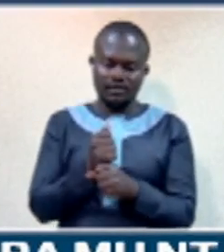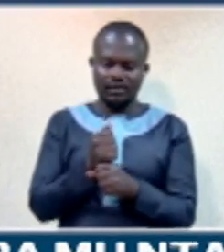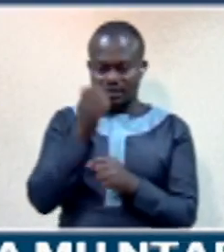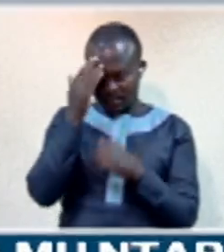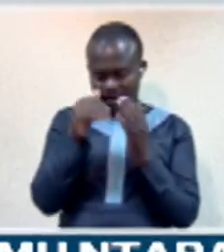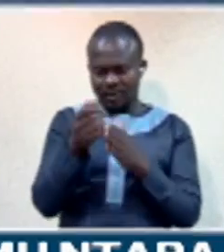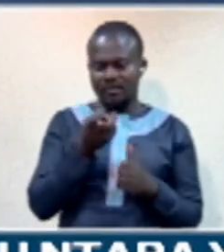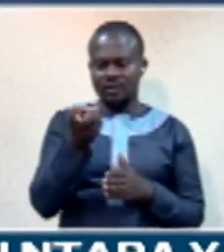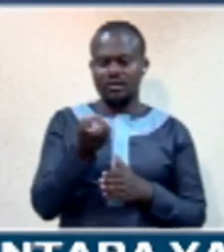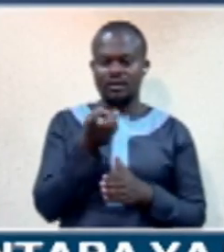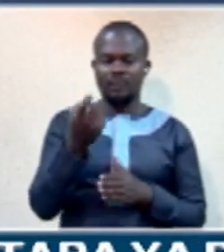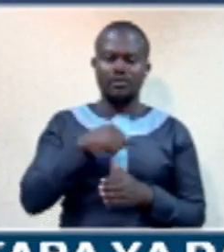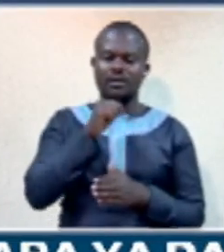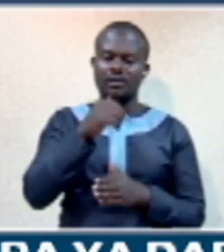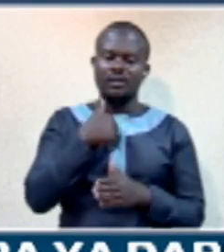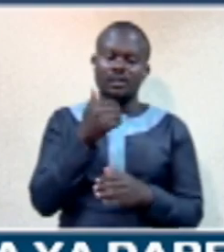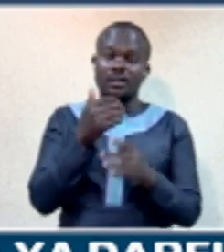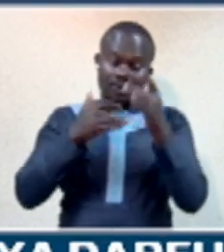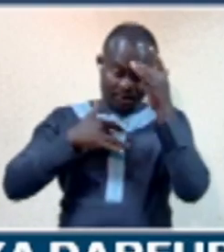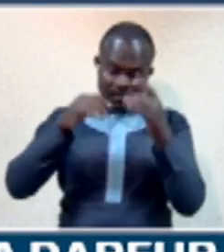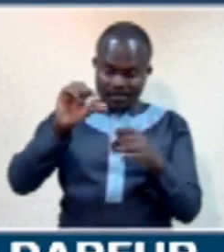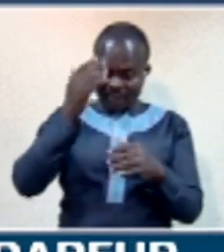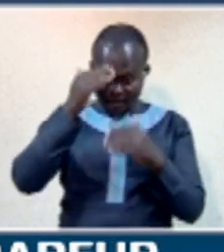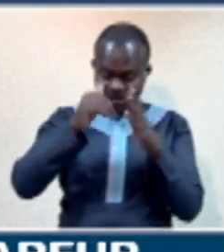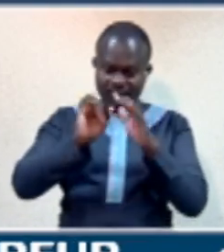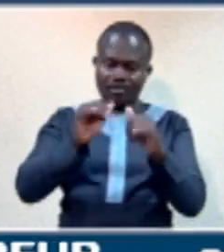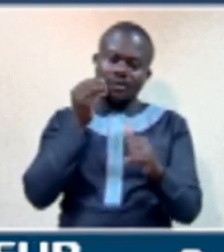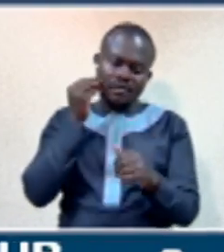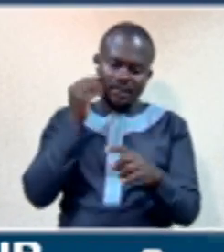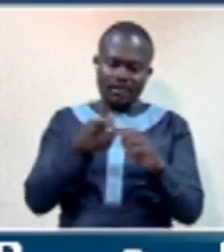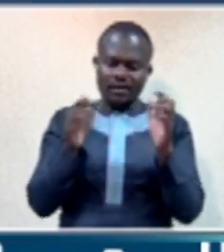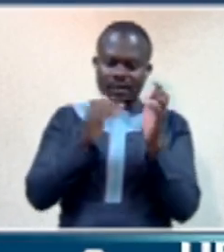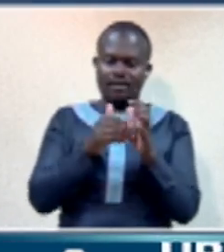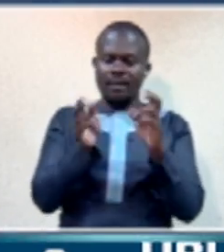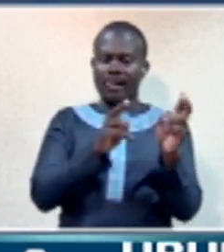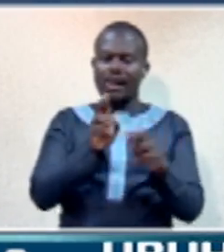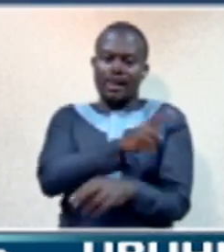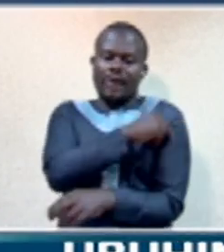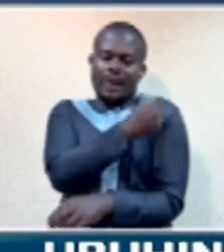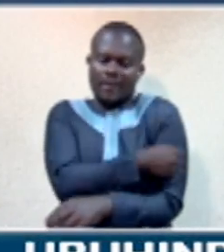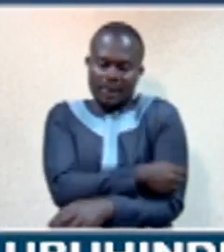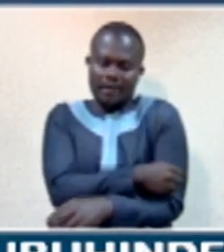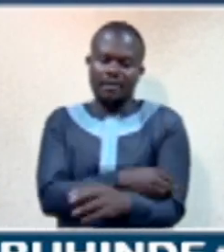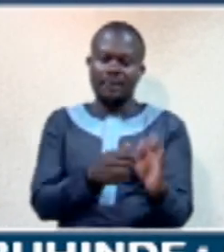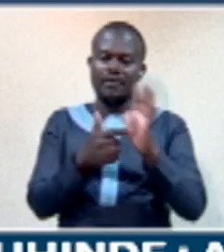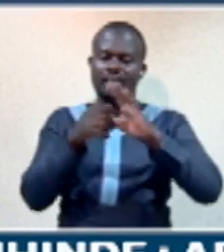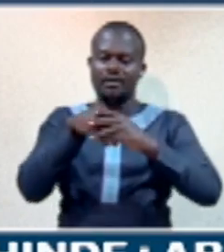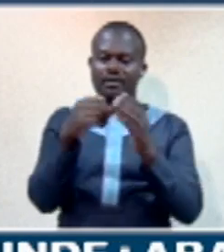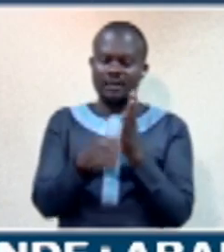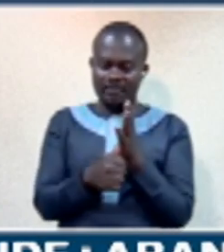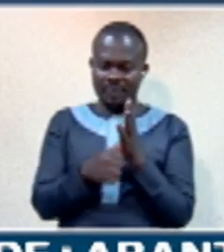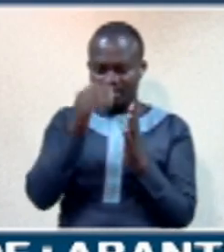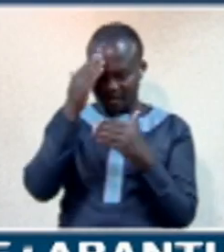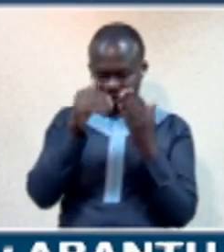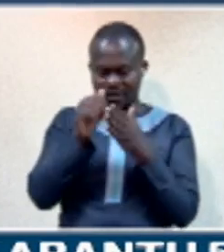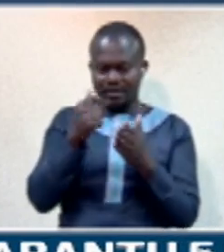kubera transport. Nubwo twari dufite abarwayi bake nabo kubera guma mu rugo, ariko abari basanzwe mu bitaro byagaragayemo ikibazo kugira